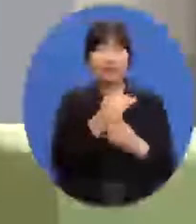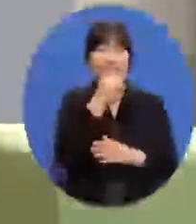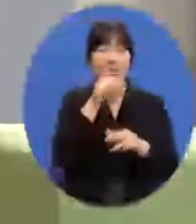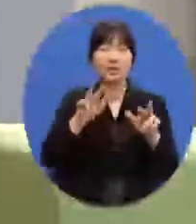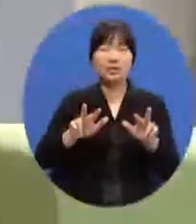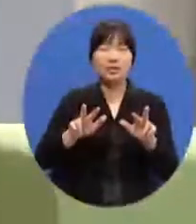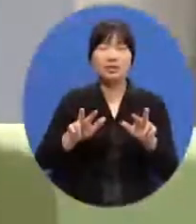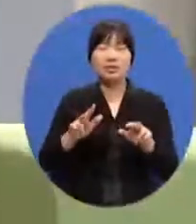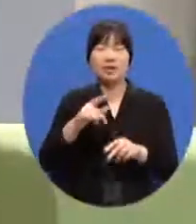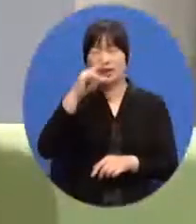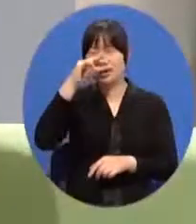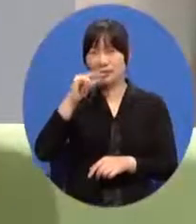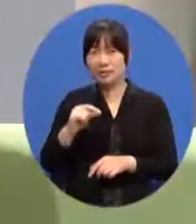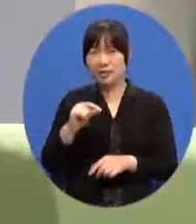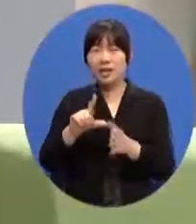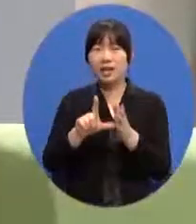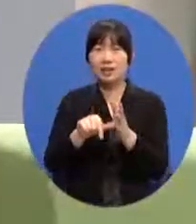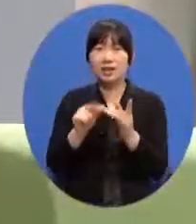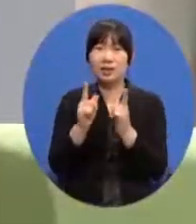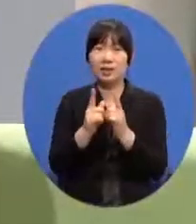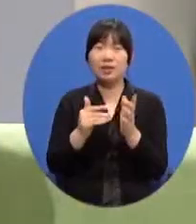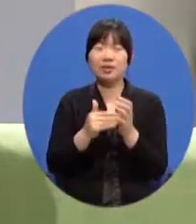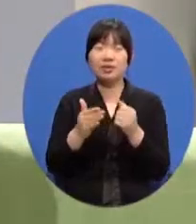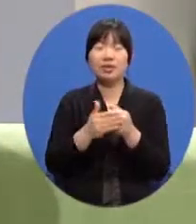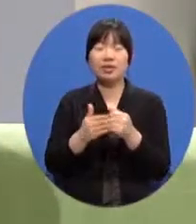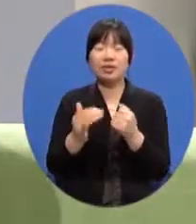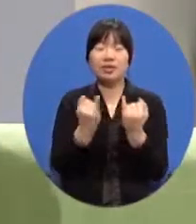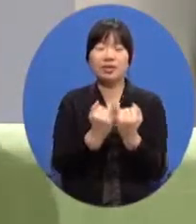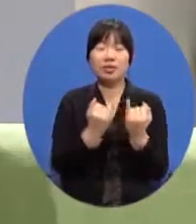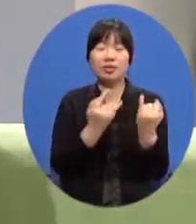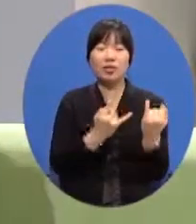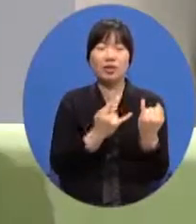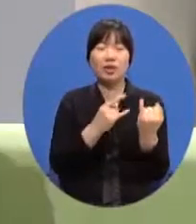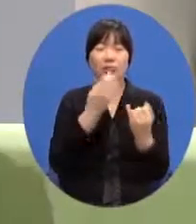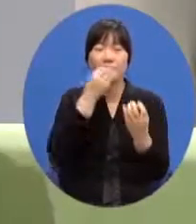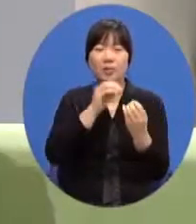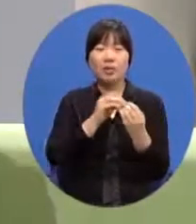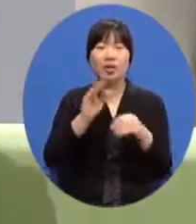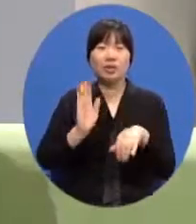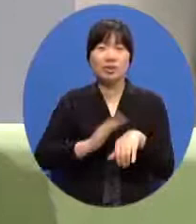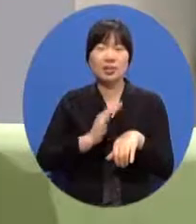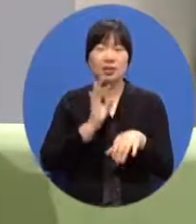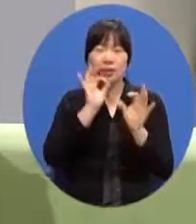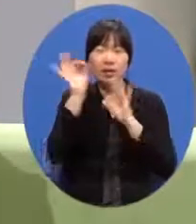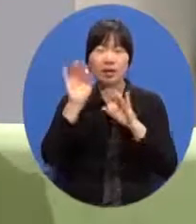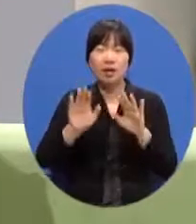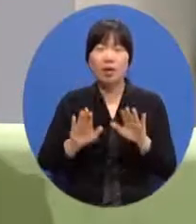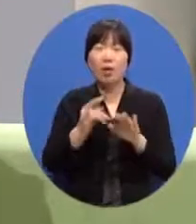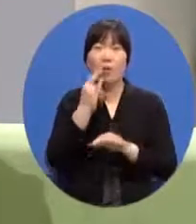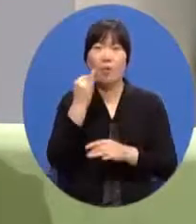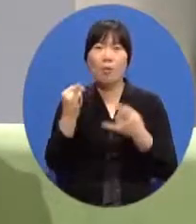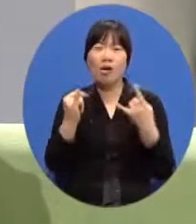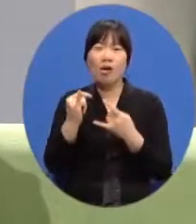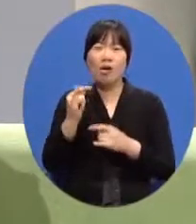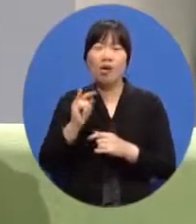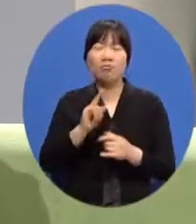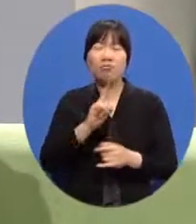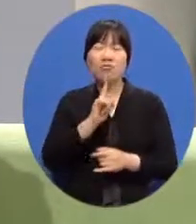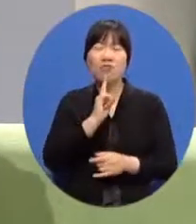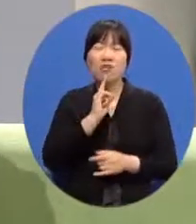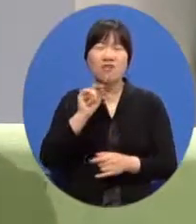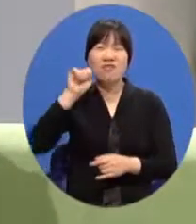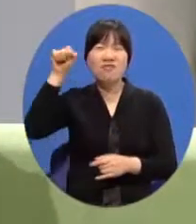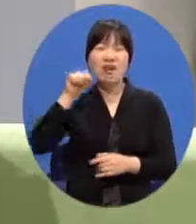요즘이 이게 굉장히 예민한 시대여서요. 여자애들 괜히 뽀뽀 잘못하면은 그 당장 어머니들 항의